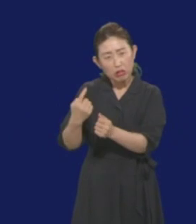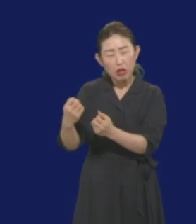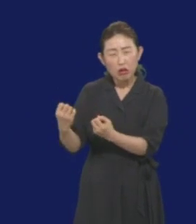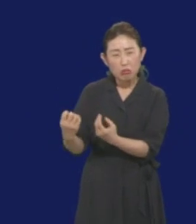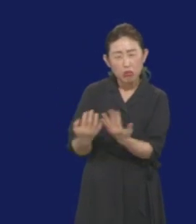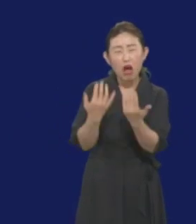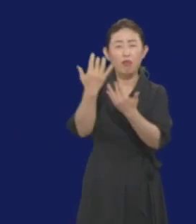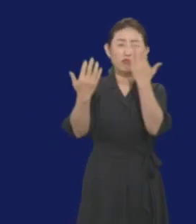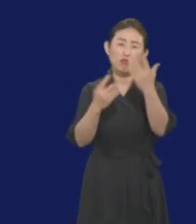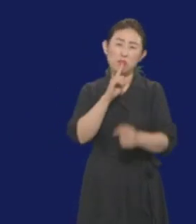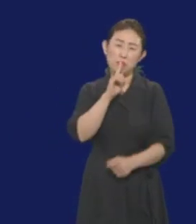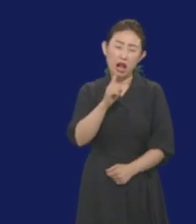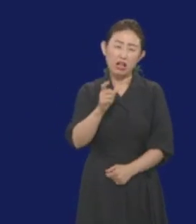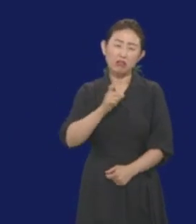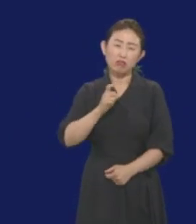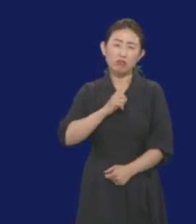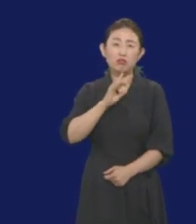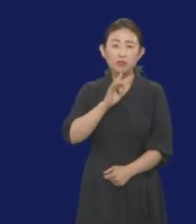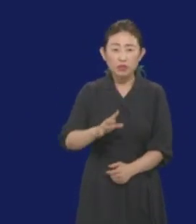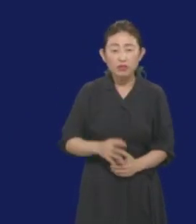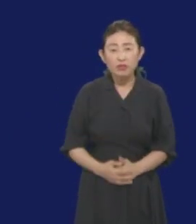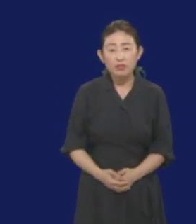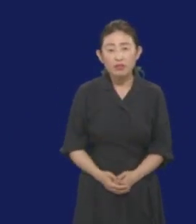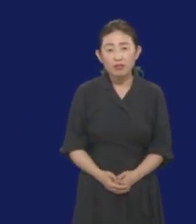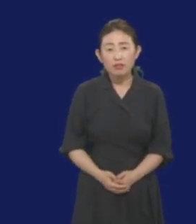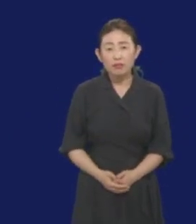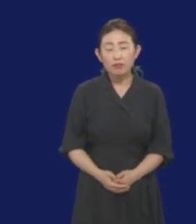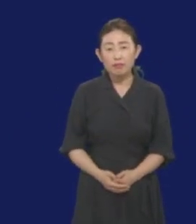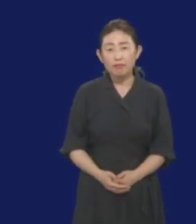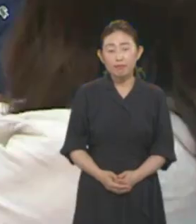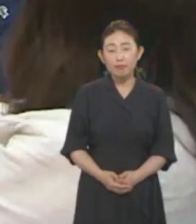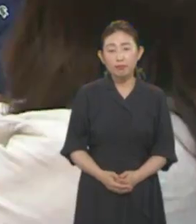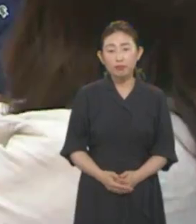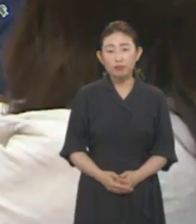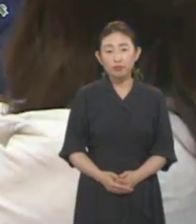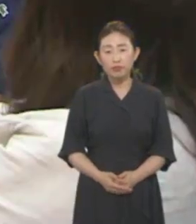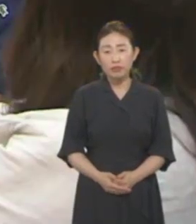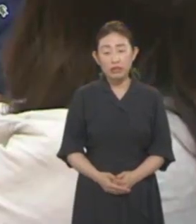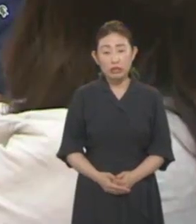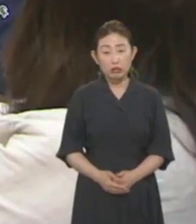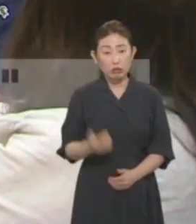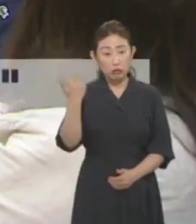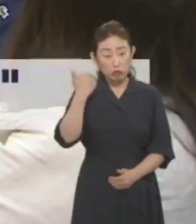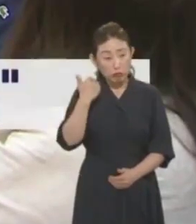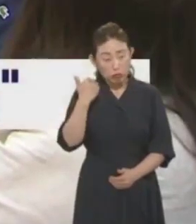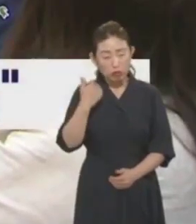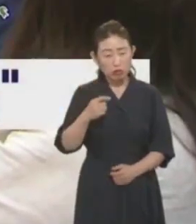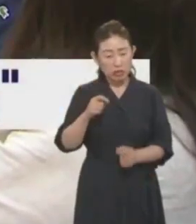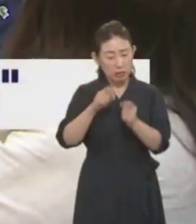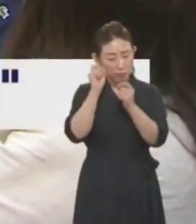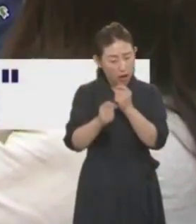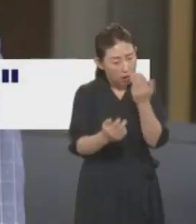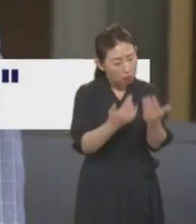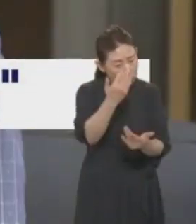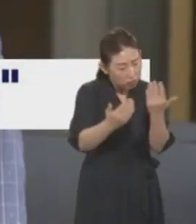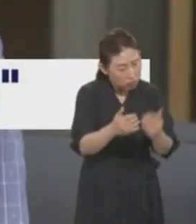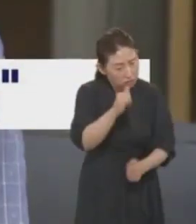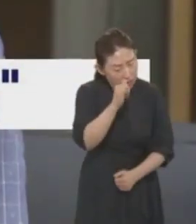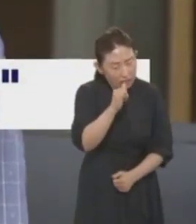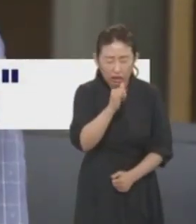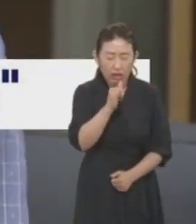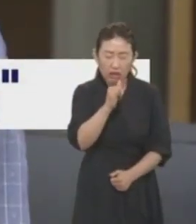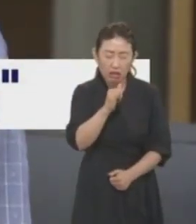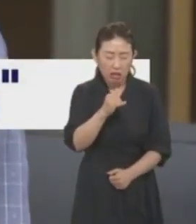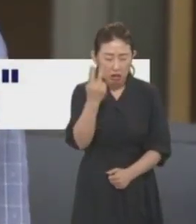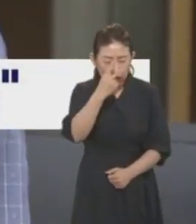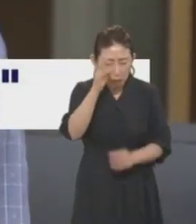붙었을 가능성이 있지만 모두 단정하긴 어렵다고 설명했습니다. 일각에서 제기한 방화 가능성은 직접적인 방화